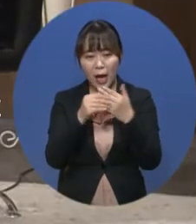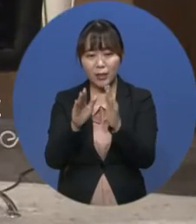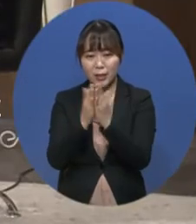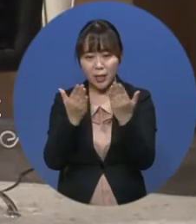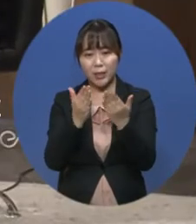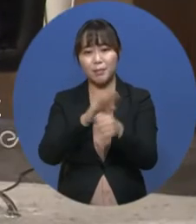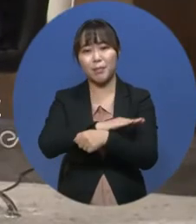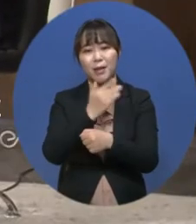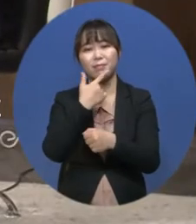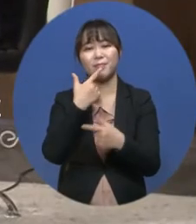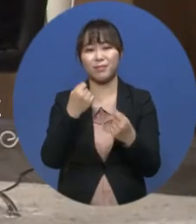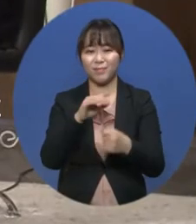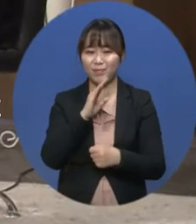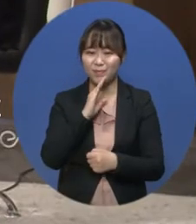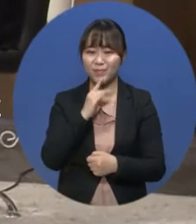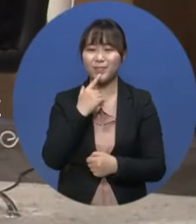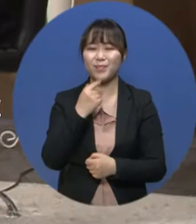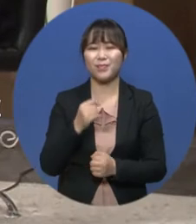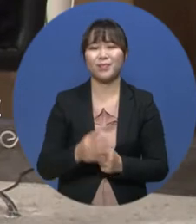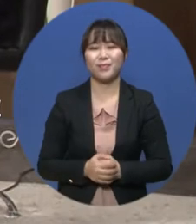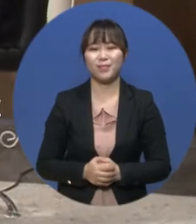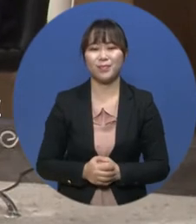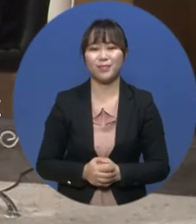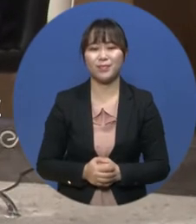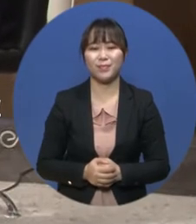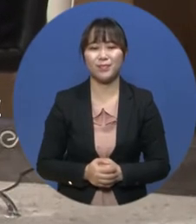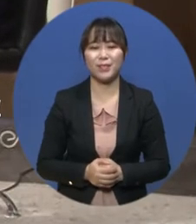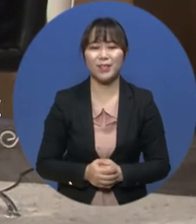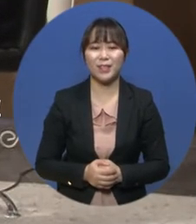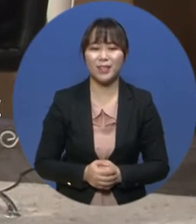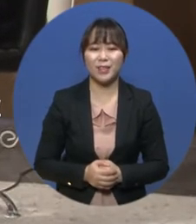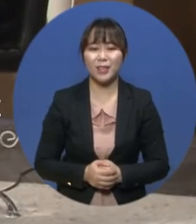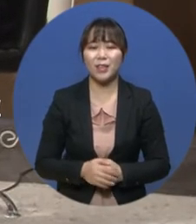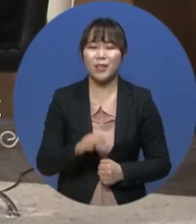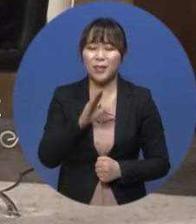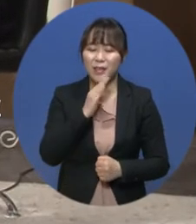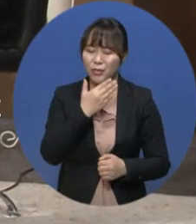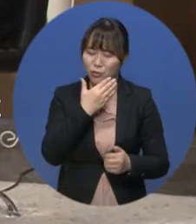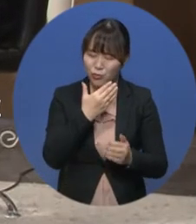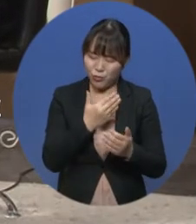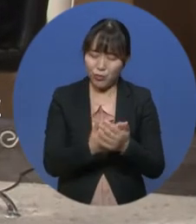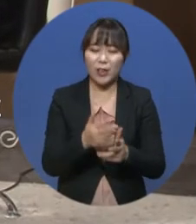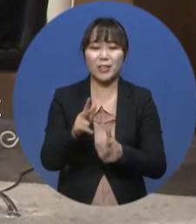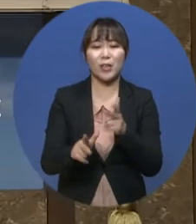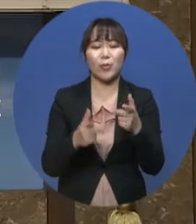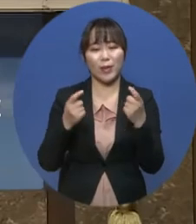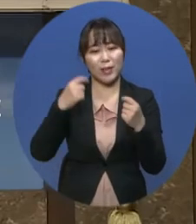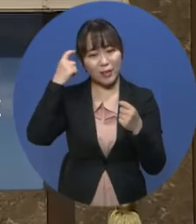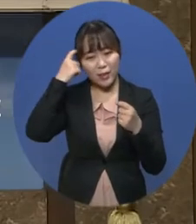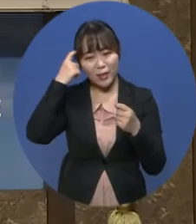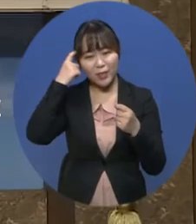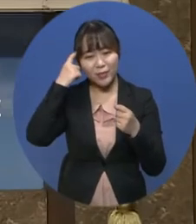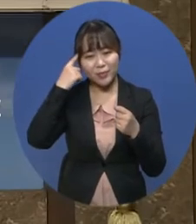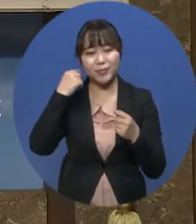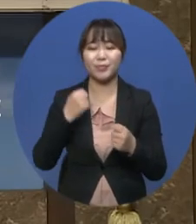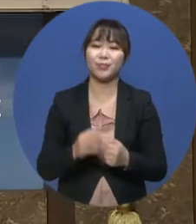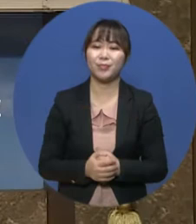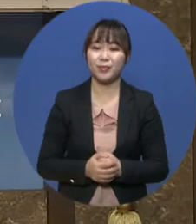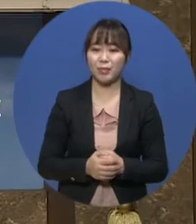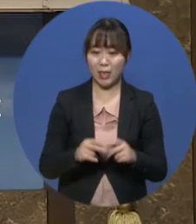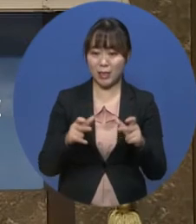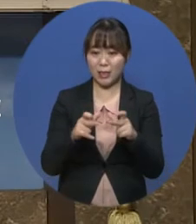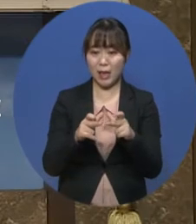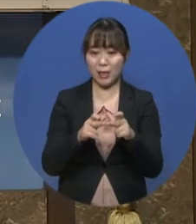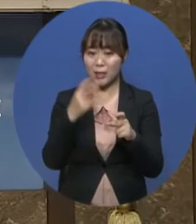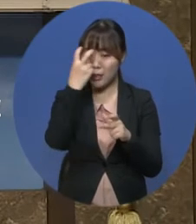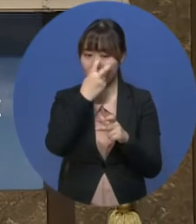하셨다고 잘려 냈죠 4 앞쪽에 따악 굉장히 저는 중요한 사업이라고 생각되는데 4 어 장애인